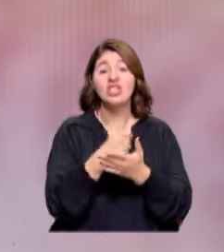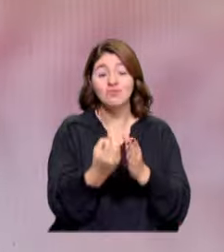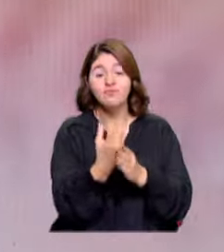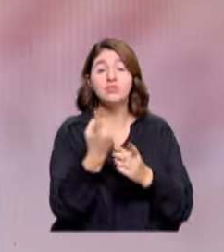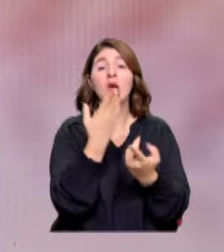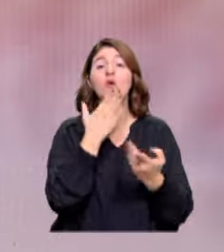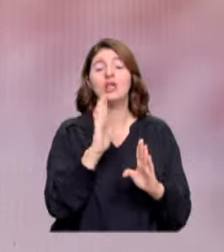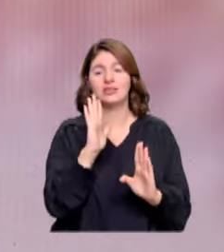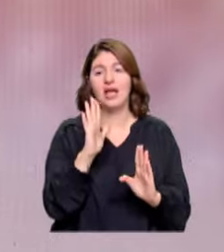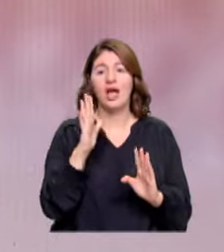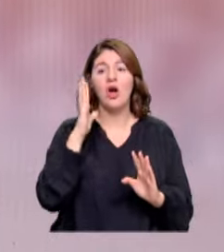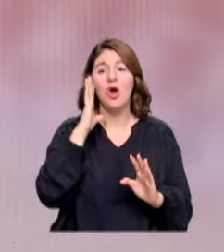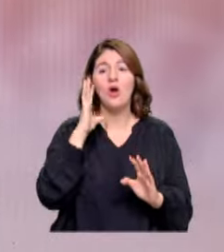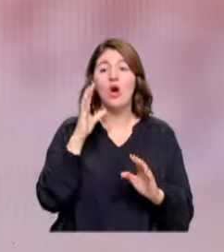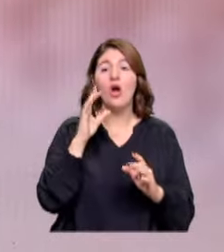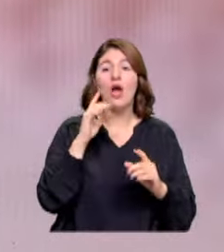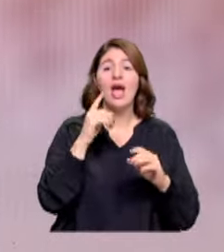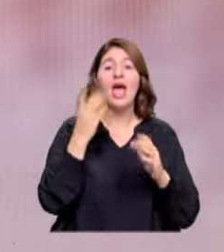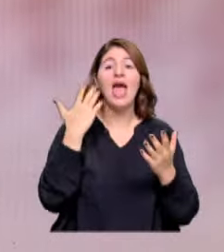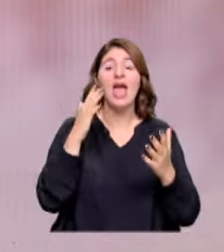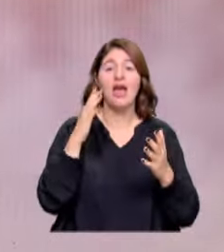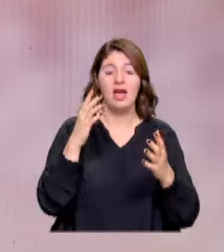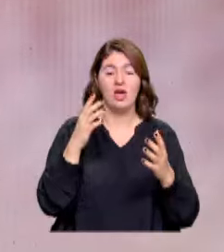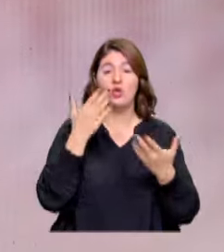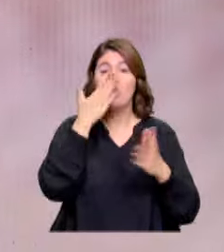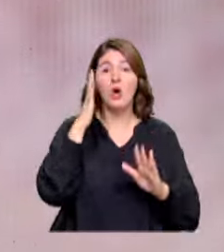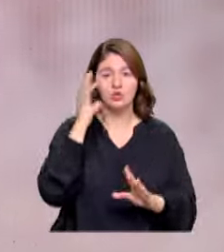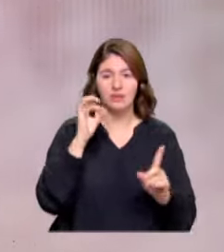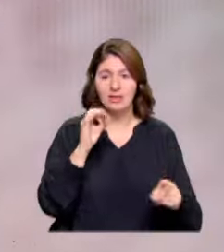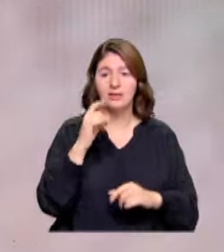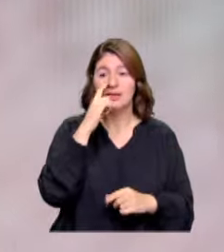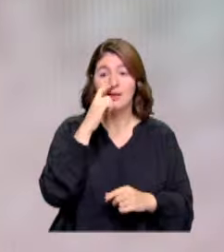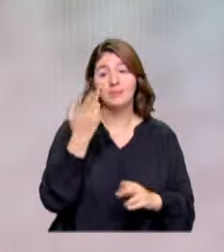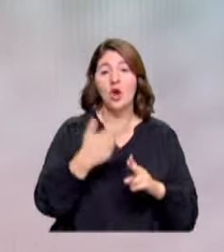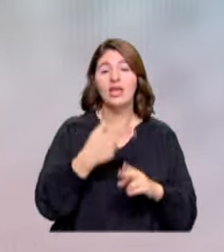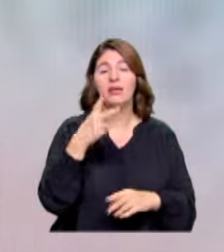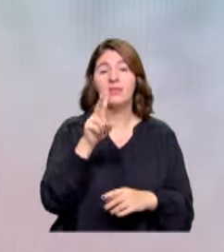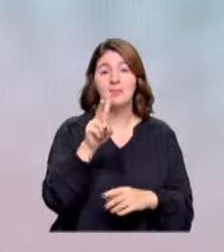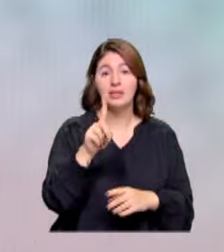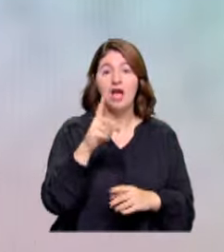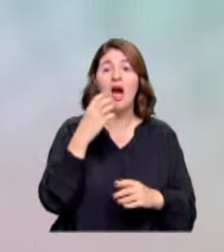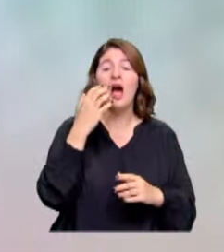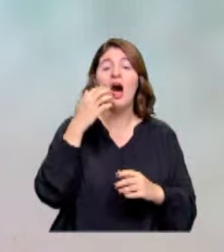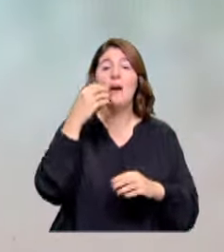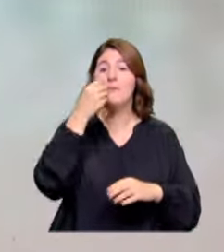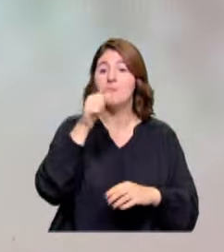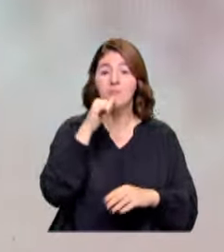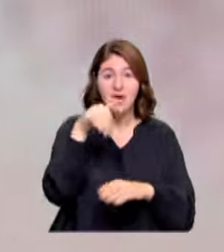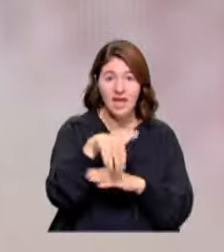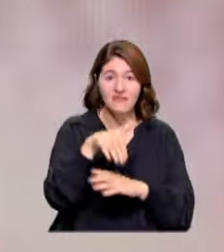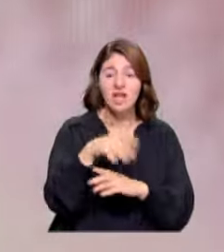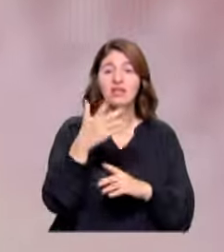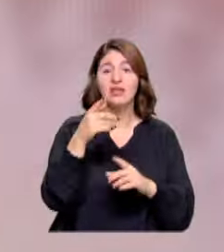ekoloji uzmanımız Profesör Tuncay Neişçi. Örneğin 2021'de Antalya, Manavgat ve Gündoğmuş